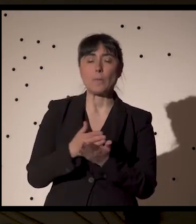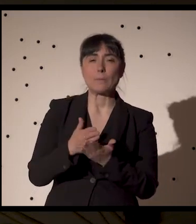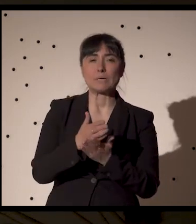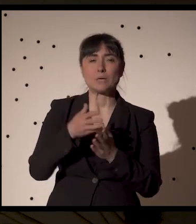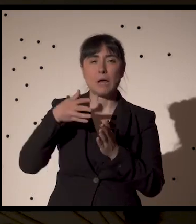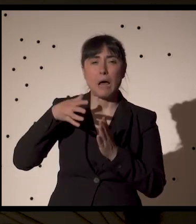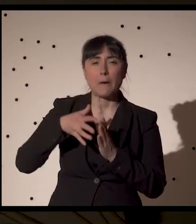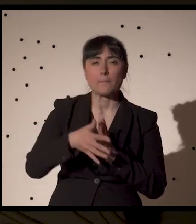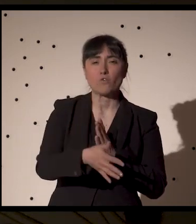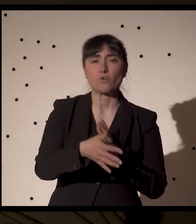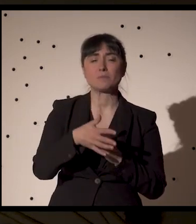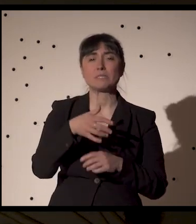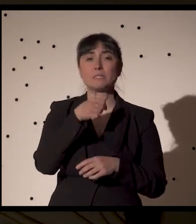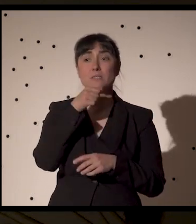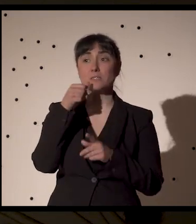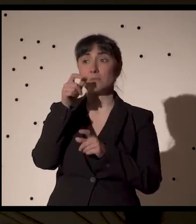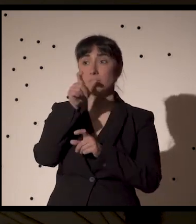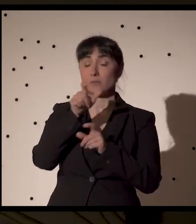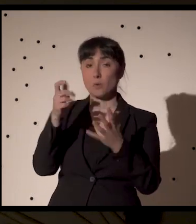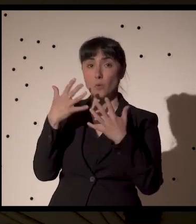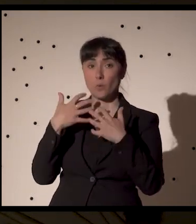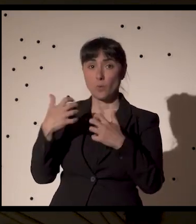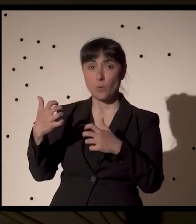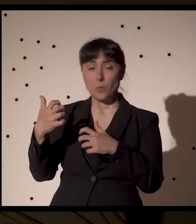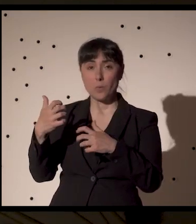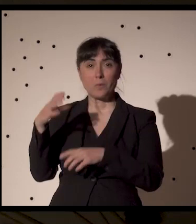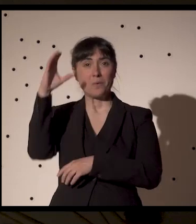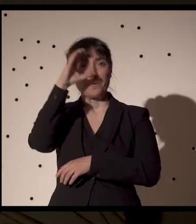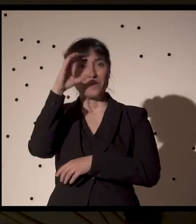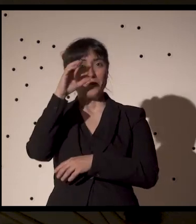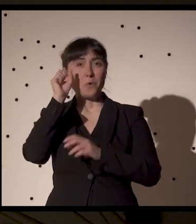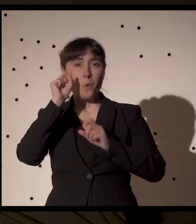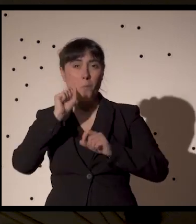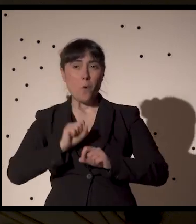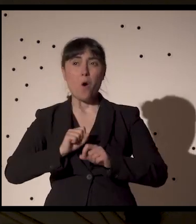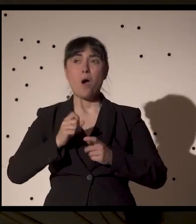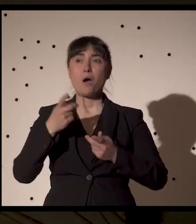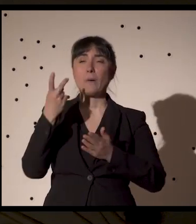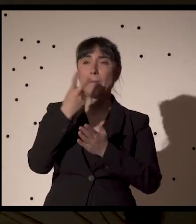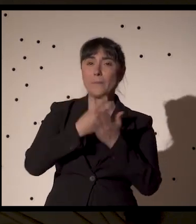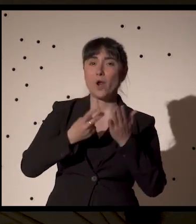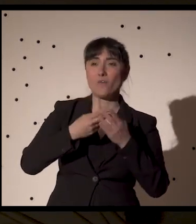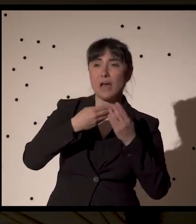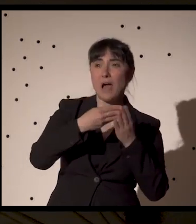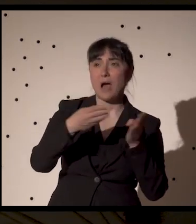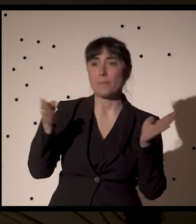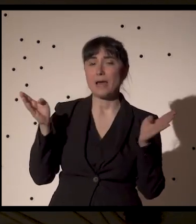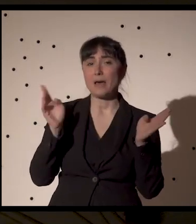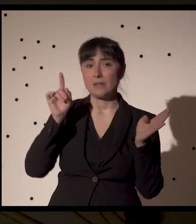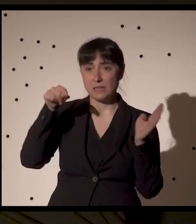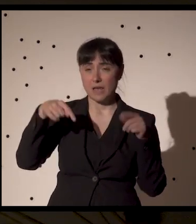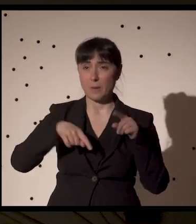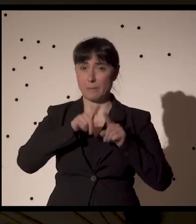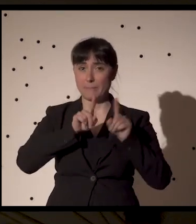alcuni momenti con delle prove aperte che potranno essere seguite anche durante la tappa milanese di